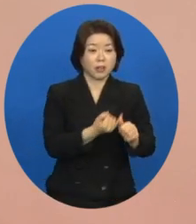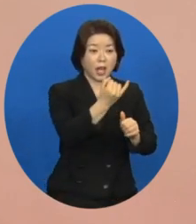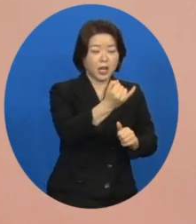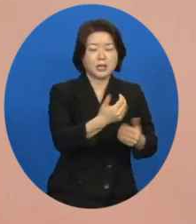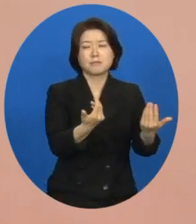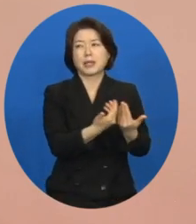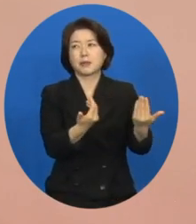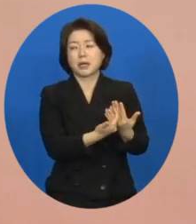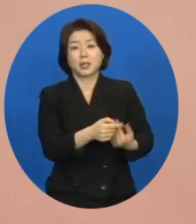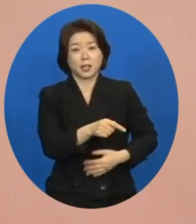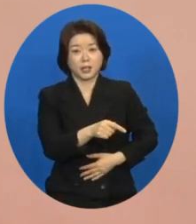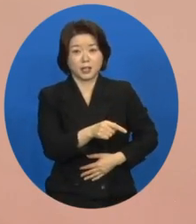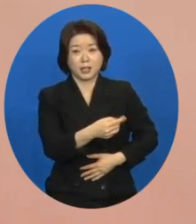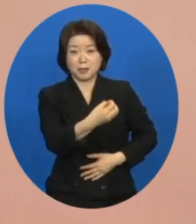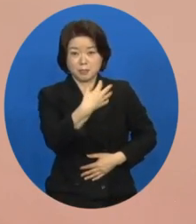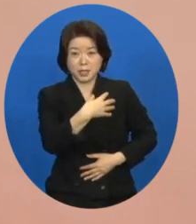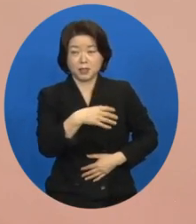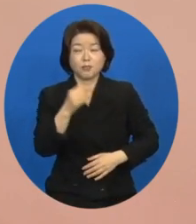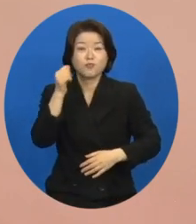못했어요.